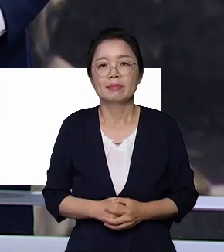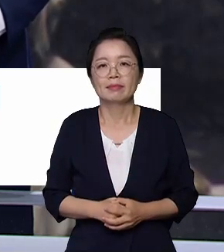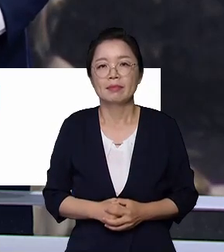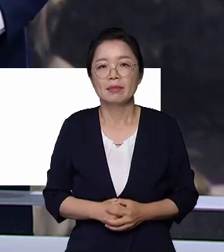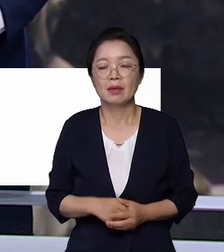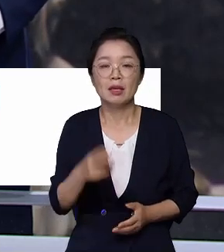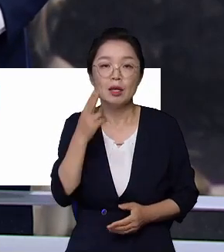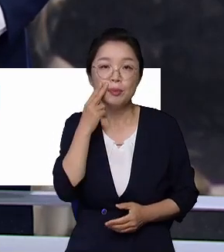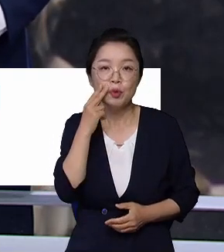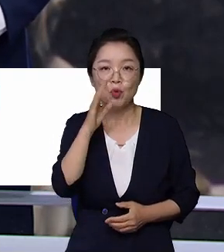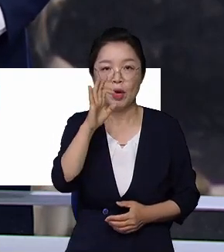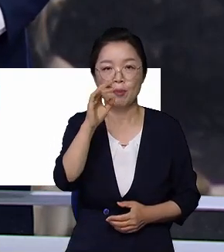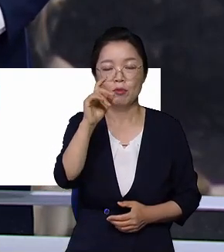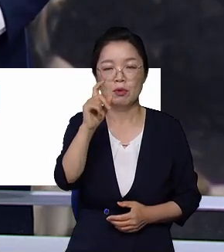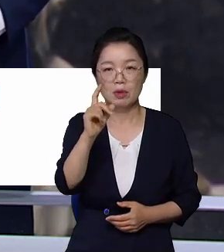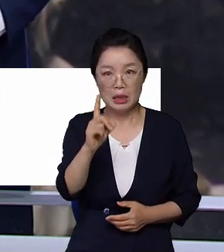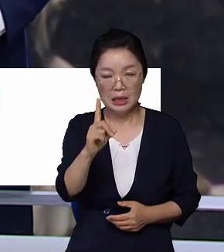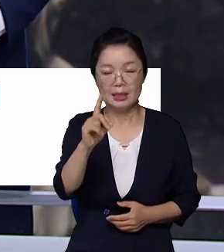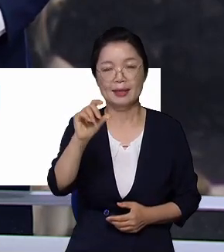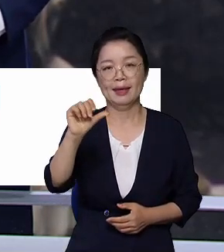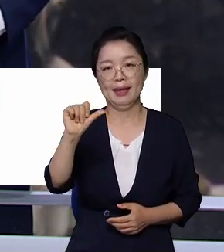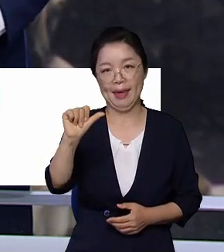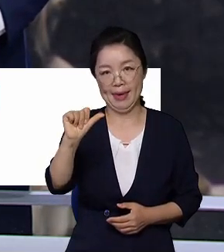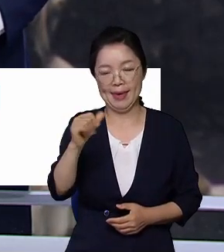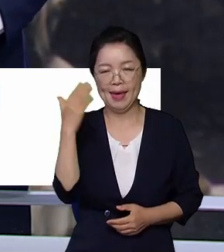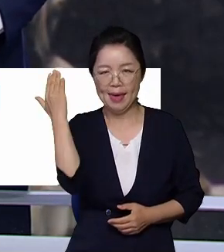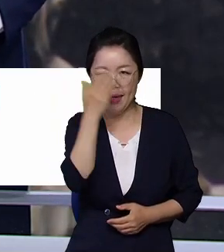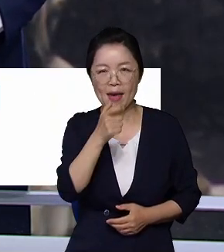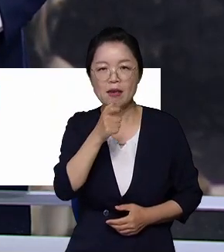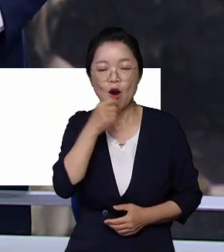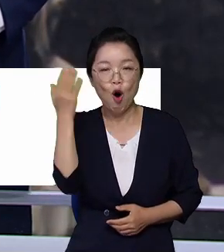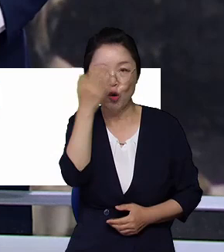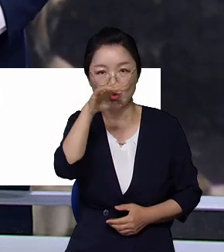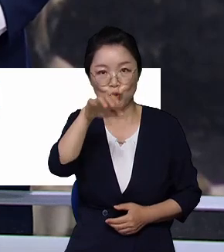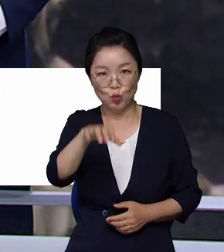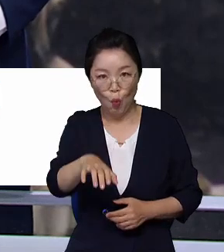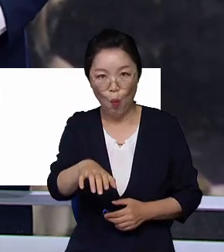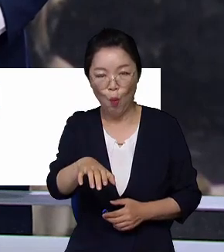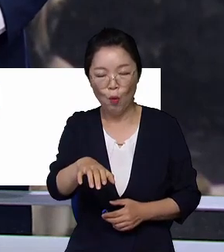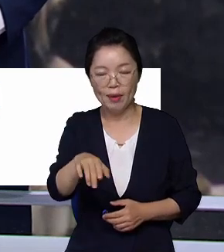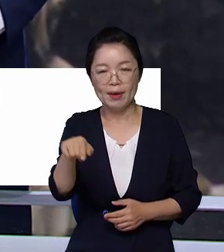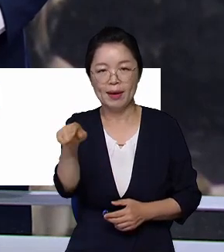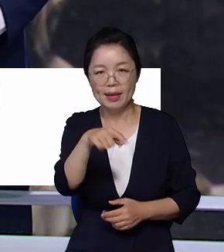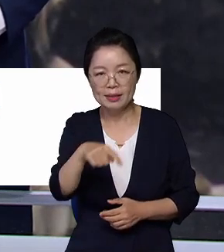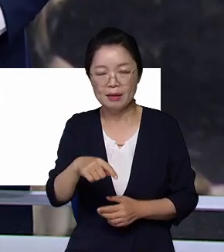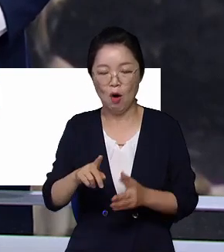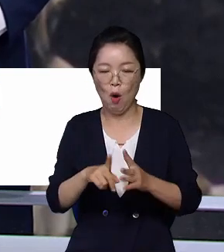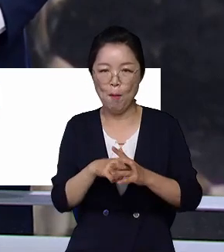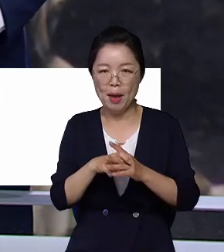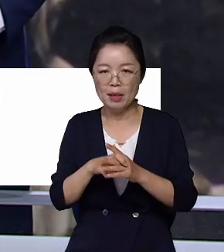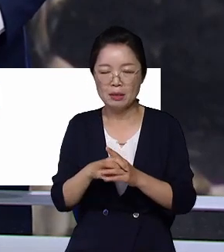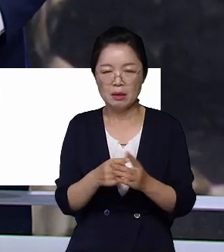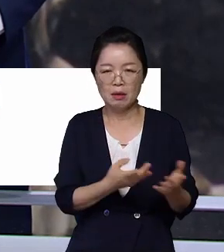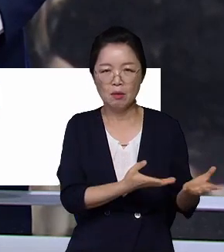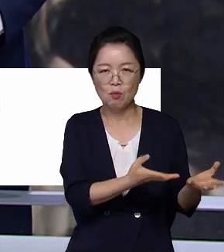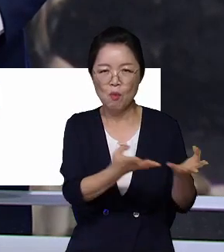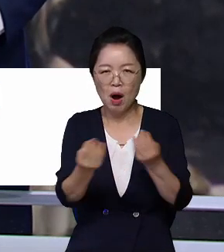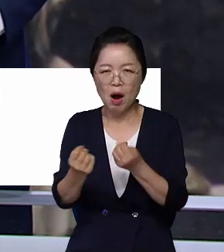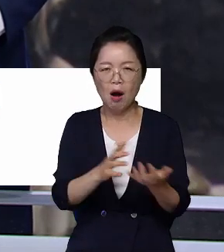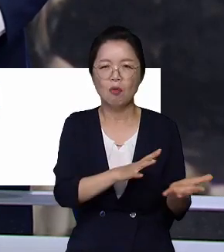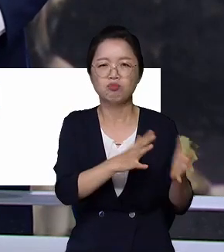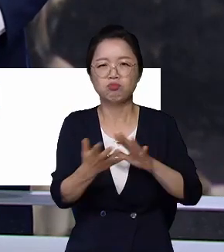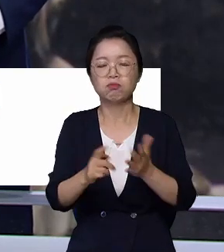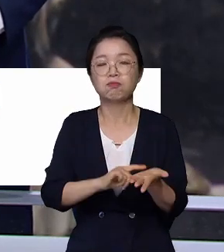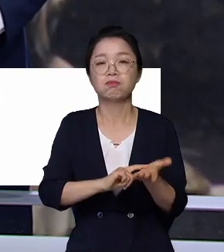미국 식품의약국 FDA가 인증한 청정해역 여수 가망만에서 멸치 수만 마리가 떼죽음을 당했습니다. 도심에서